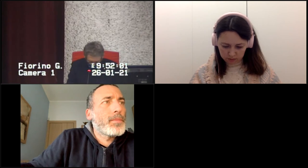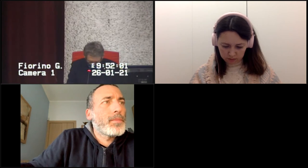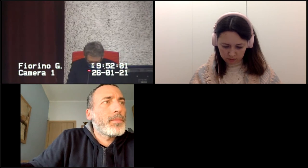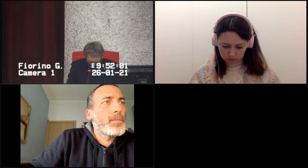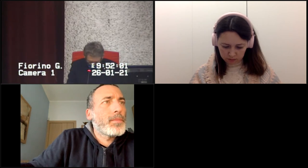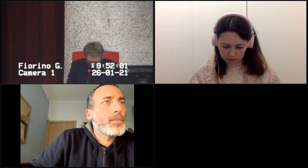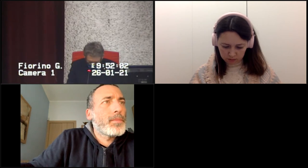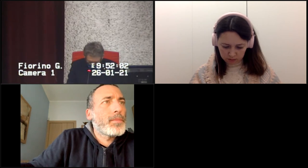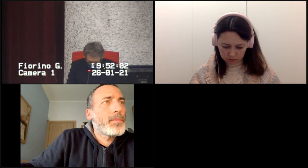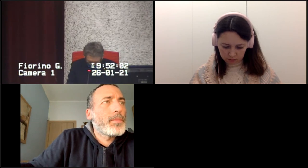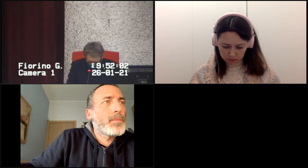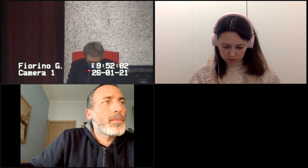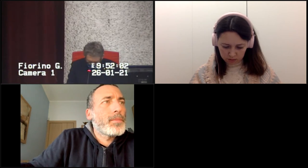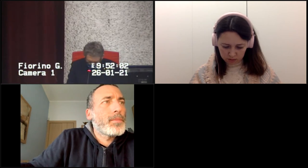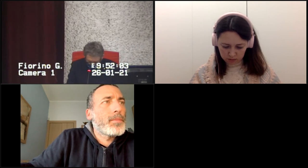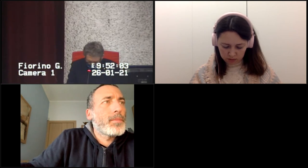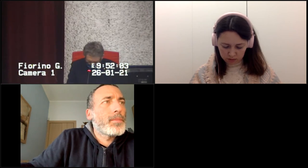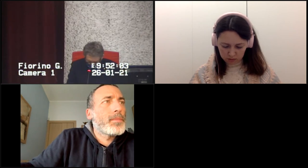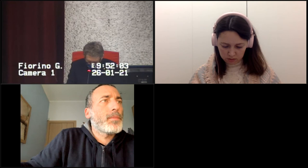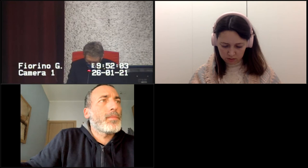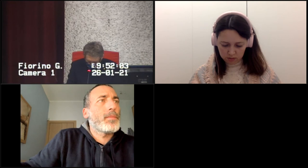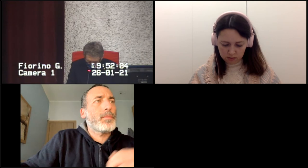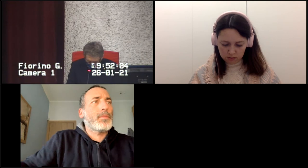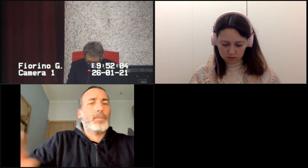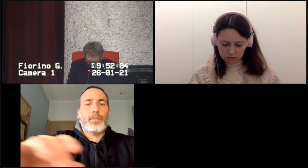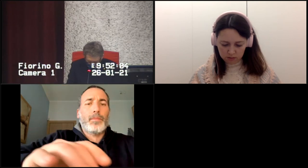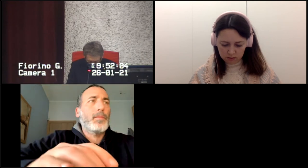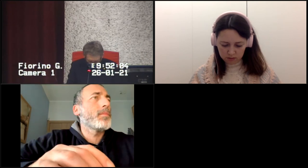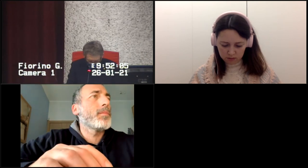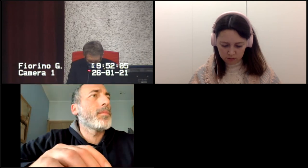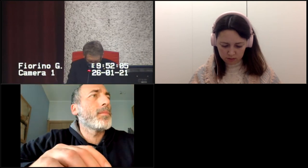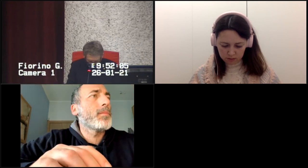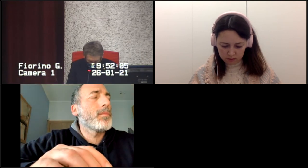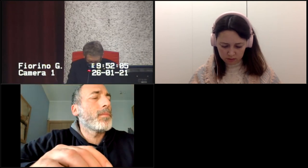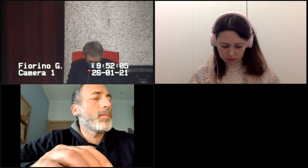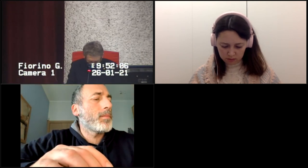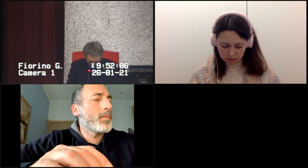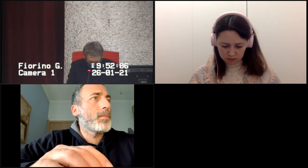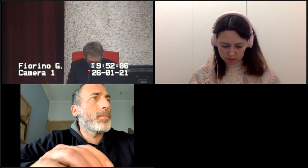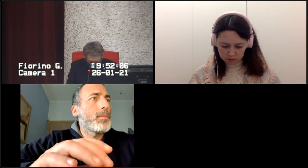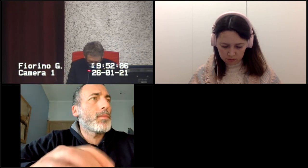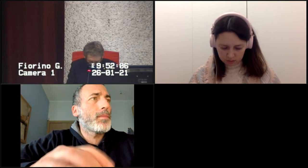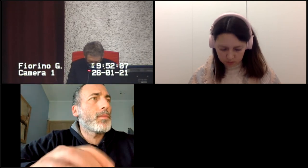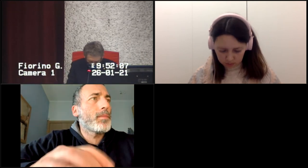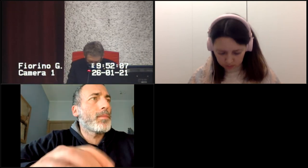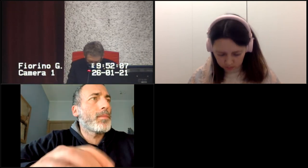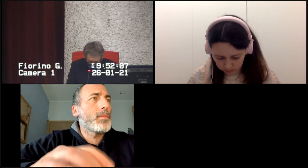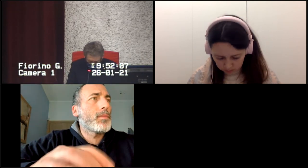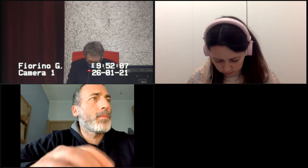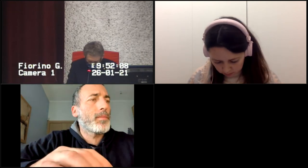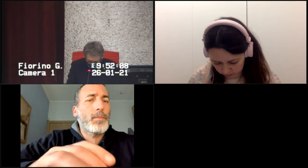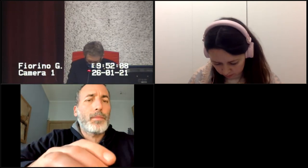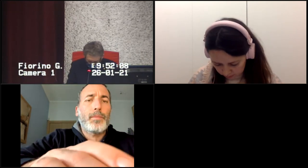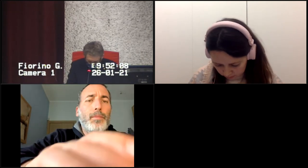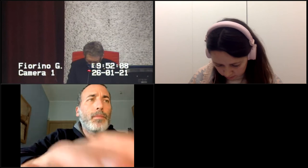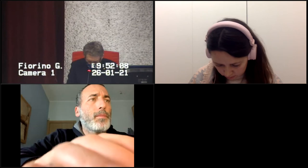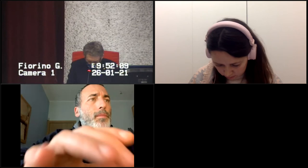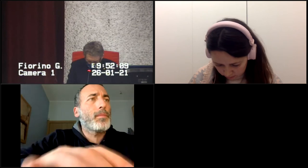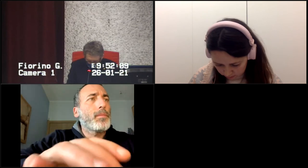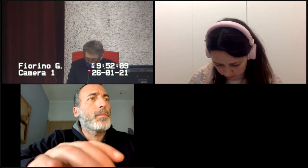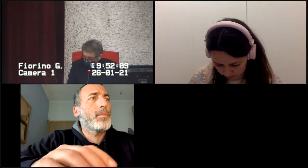approvazione schema, atto di rinuncia alla servitù FG 43 Mappale 68 parte, ambito integrato di